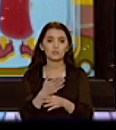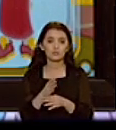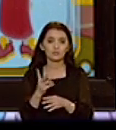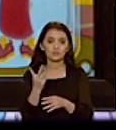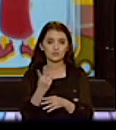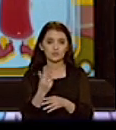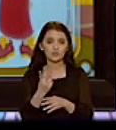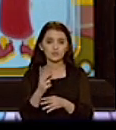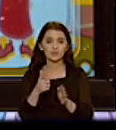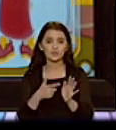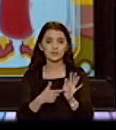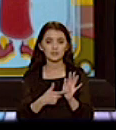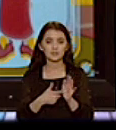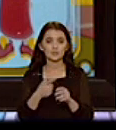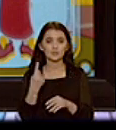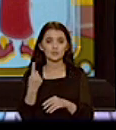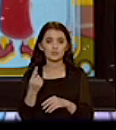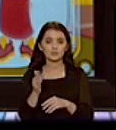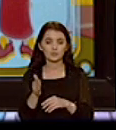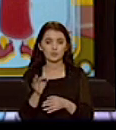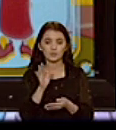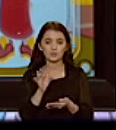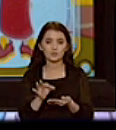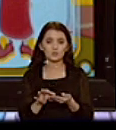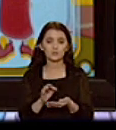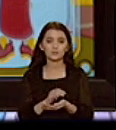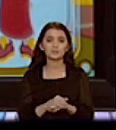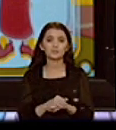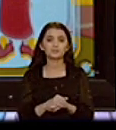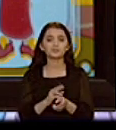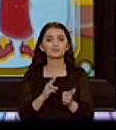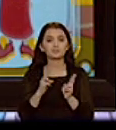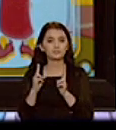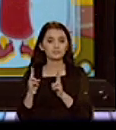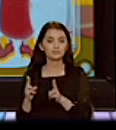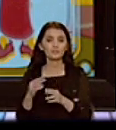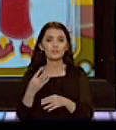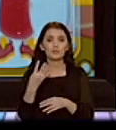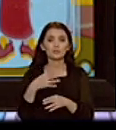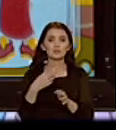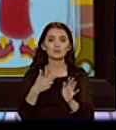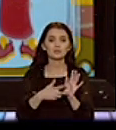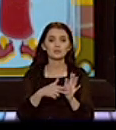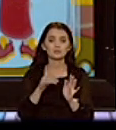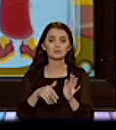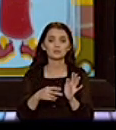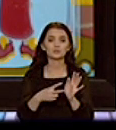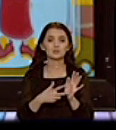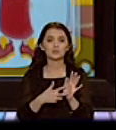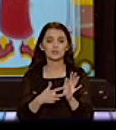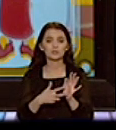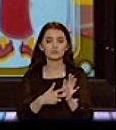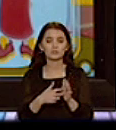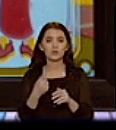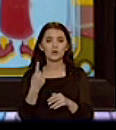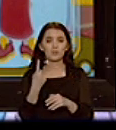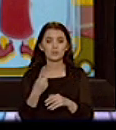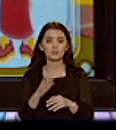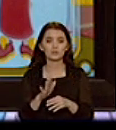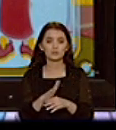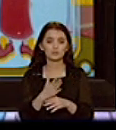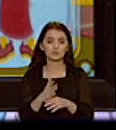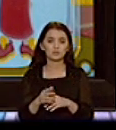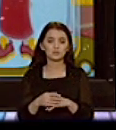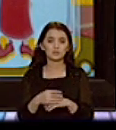esa 701 ga teng. Keyingisida esa 48800 ni 1 ga